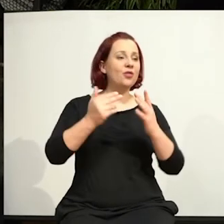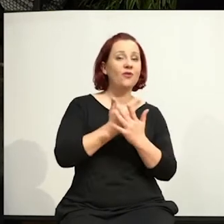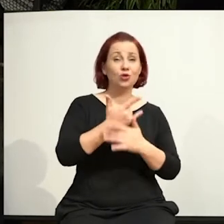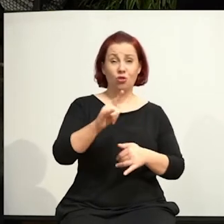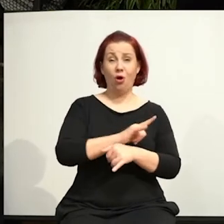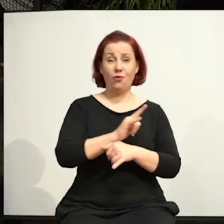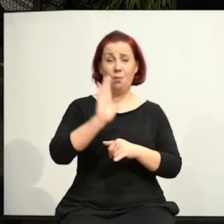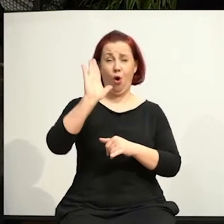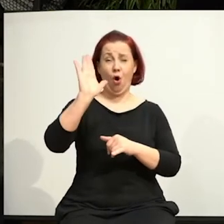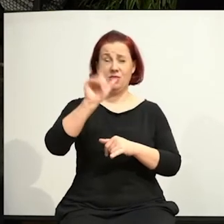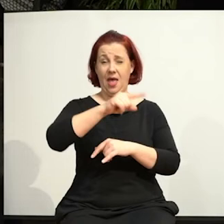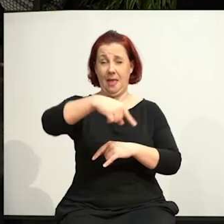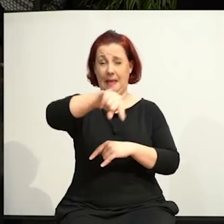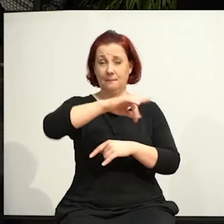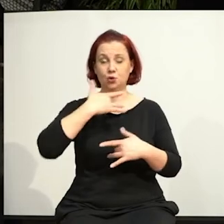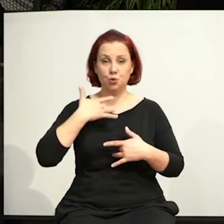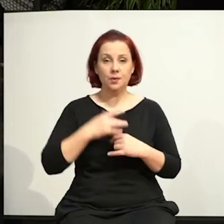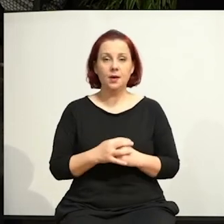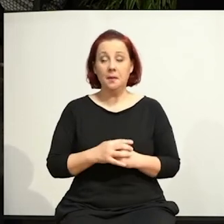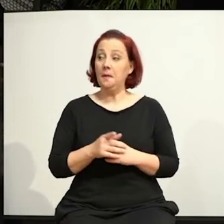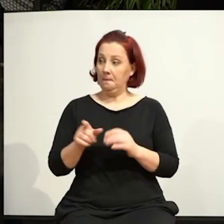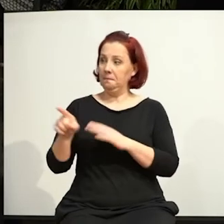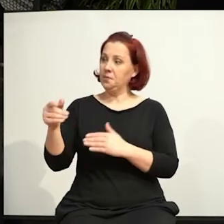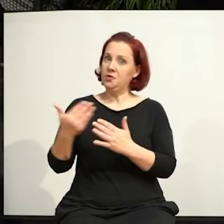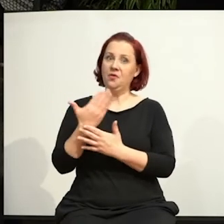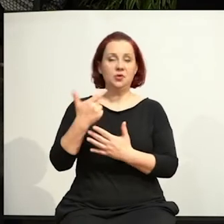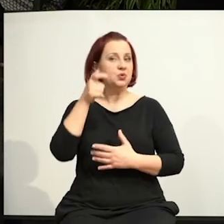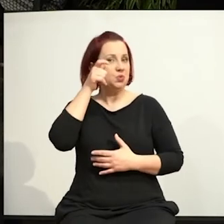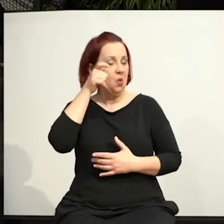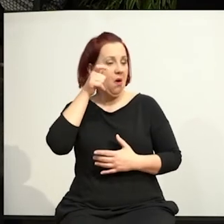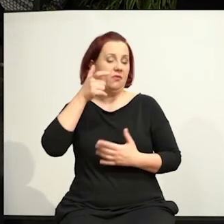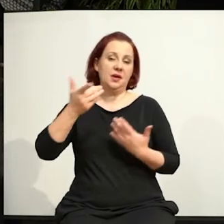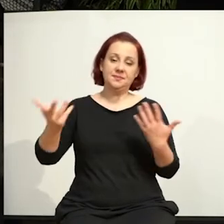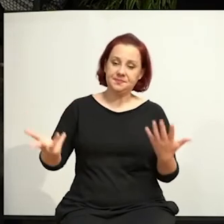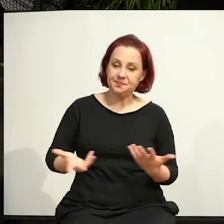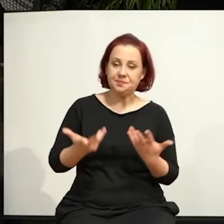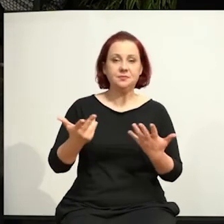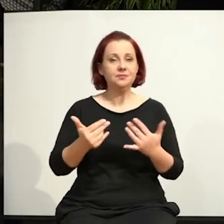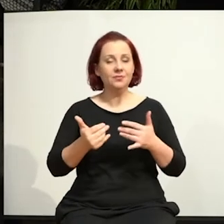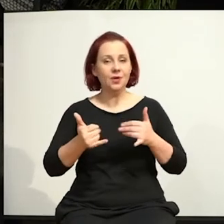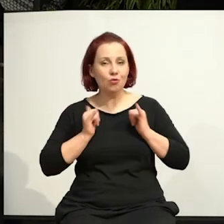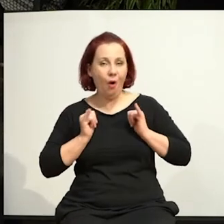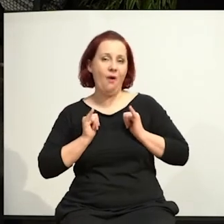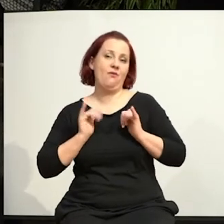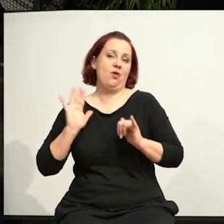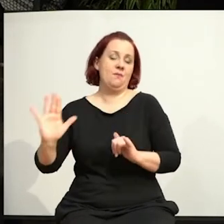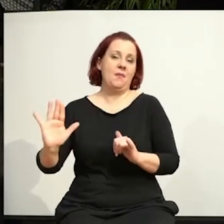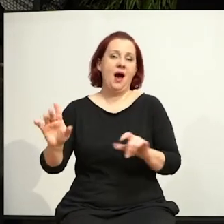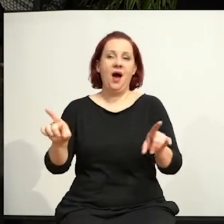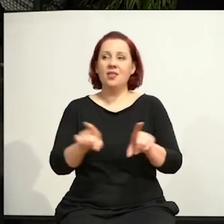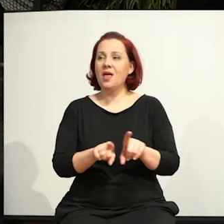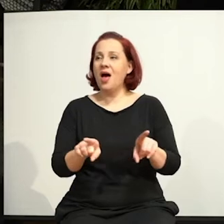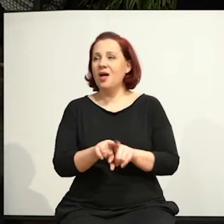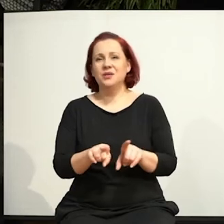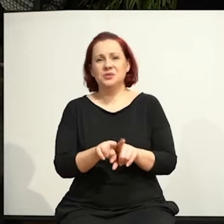i tak dalej. To jak na człowieka nowoczesnego, który wydaje nam się już taki, prawda, komfortowy, zdemoralizowany